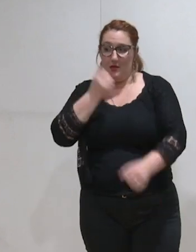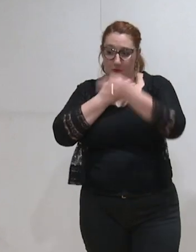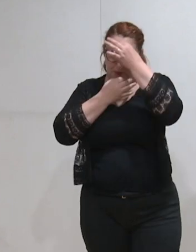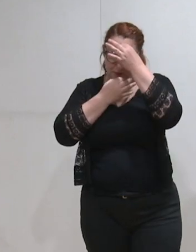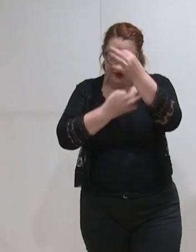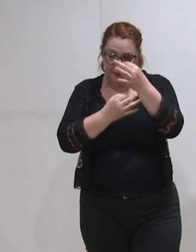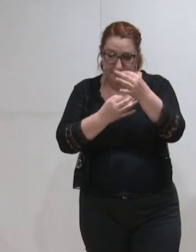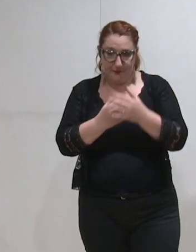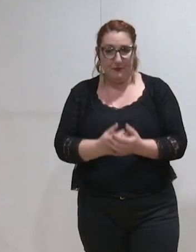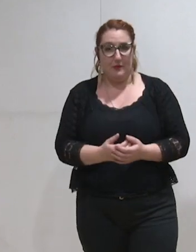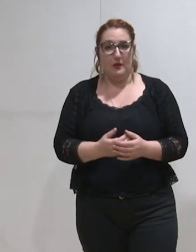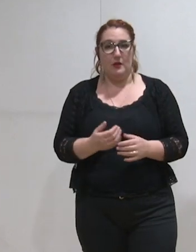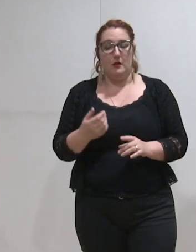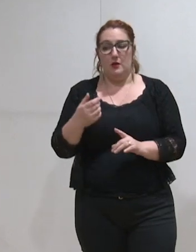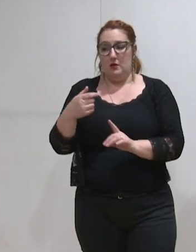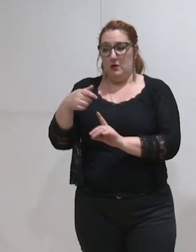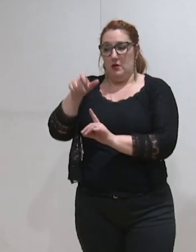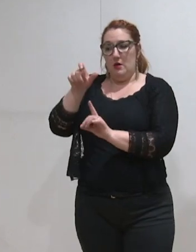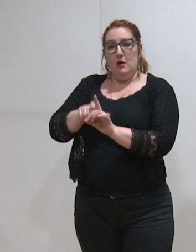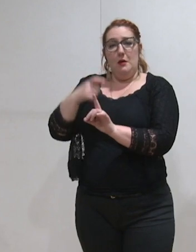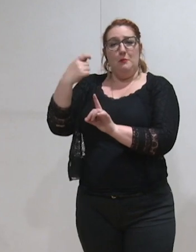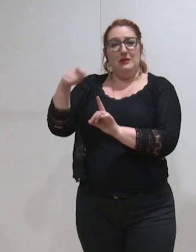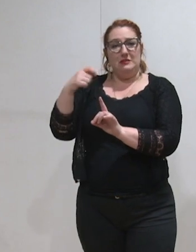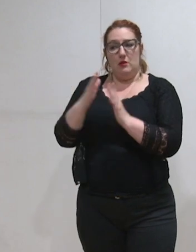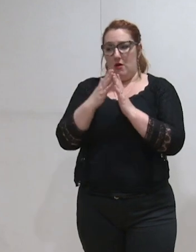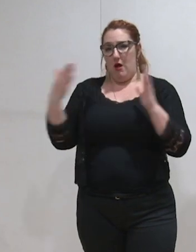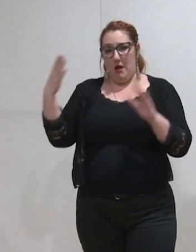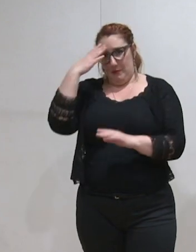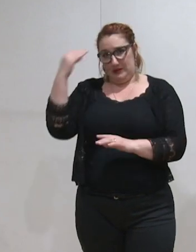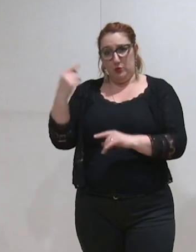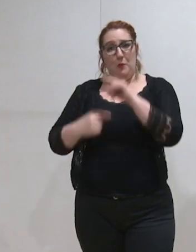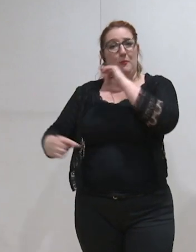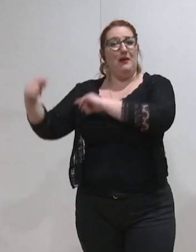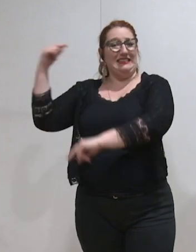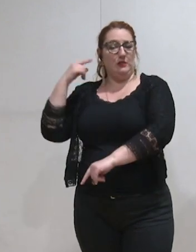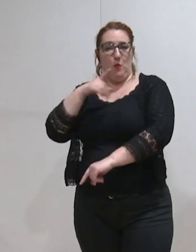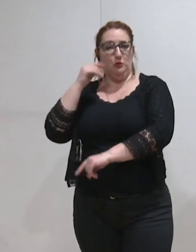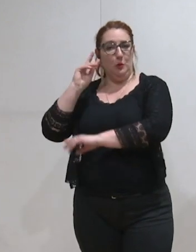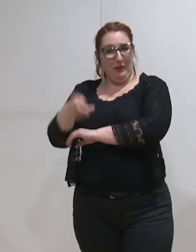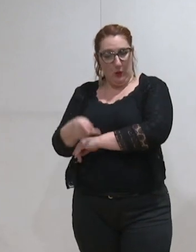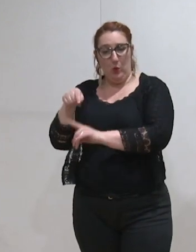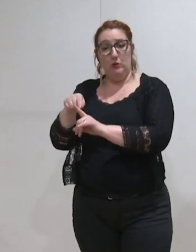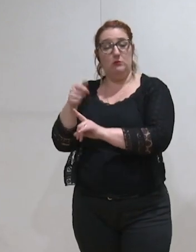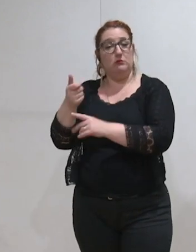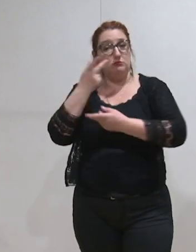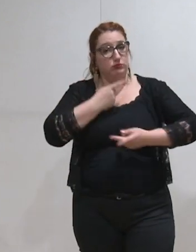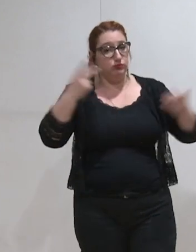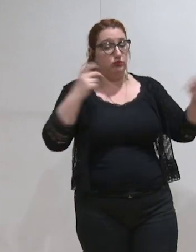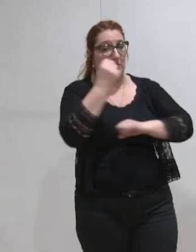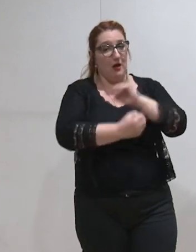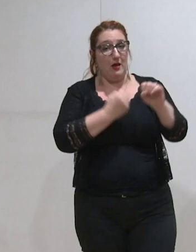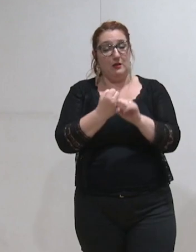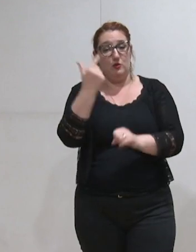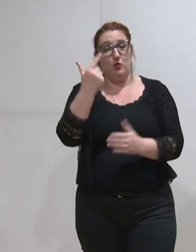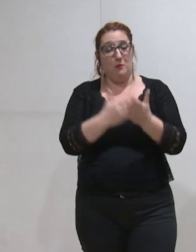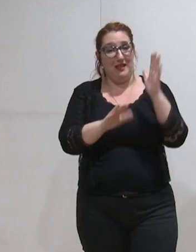exactement le précédent président d'alpexo Alain pilot révél une perte pour l'année 2013 de 2,2 million